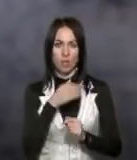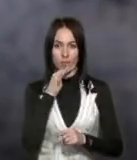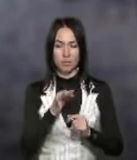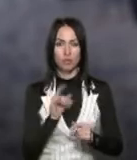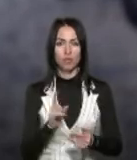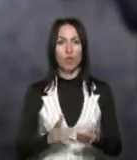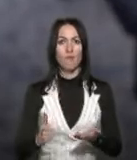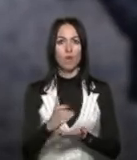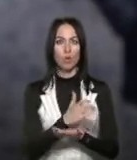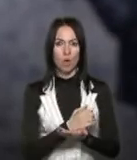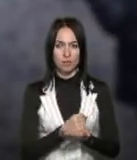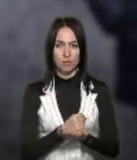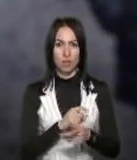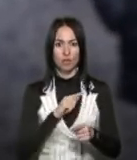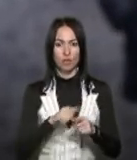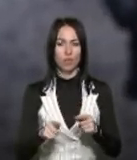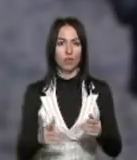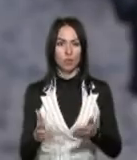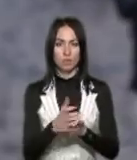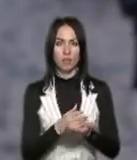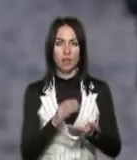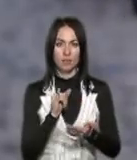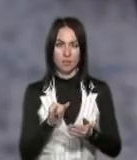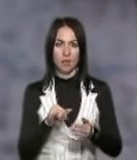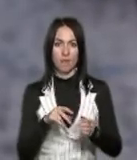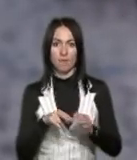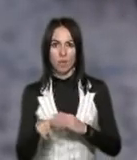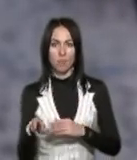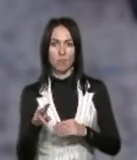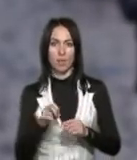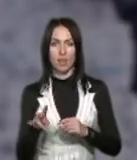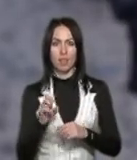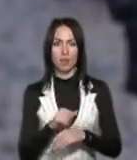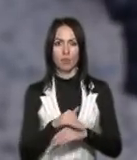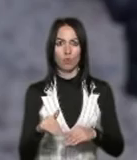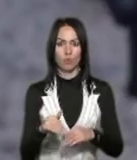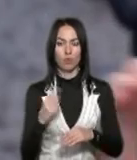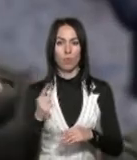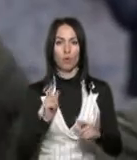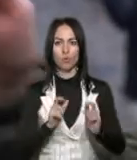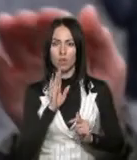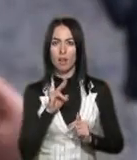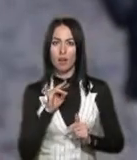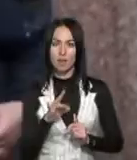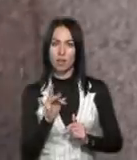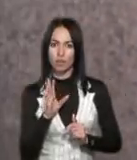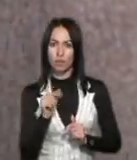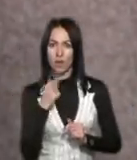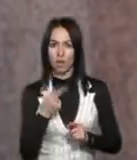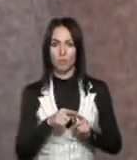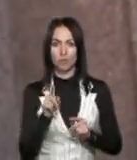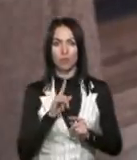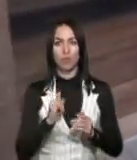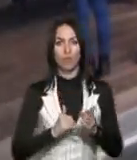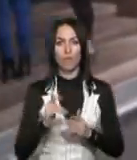евакуація проходить, швидко зібралися і вибігли на вулицю. Першокурсниця Лілія Шатрава каже, про те, що у виші